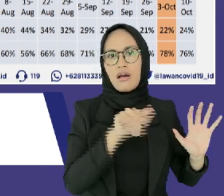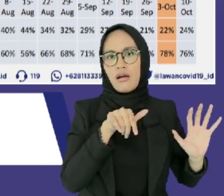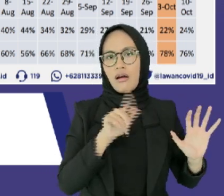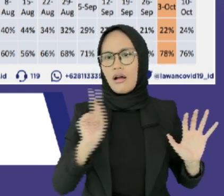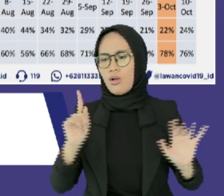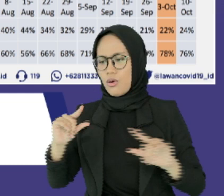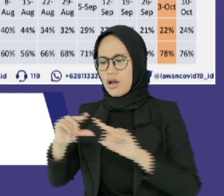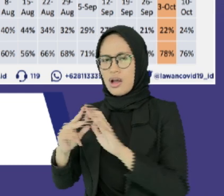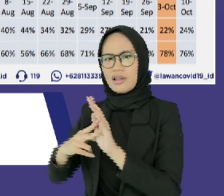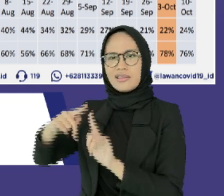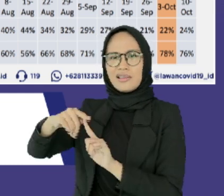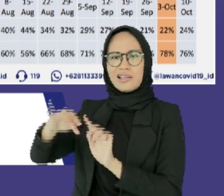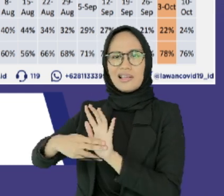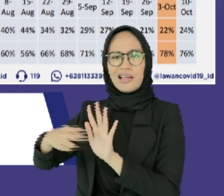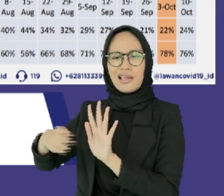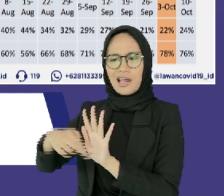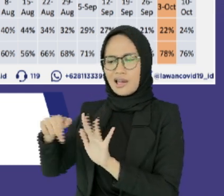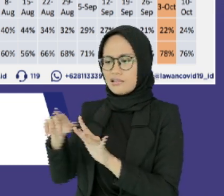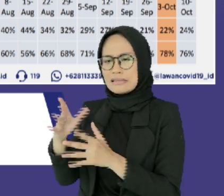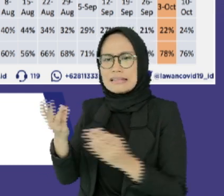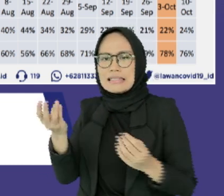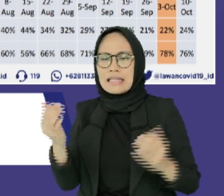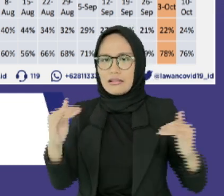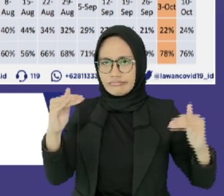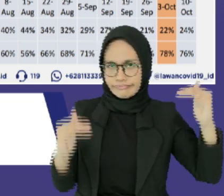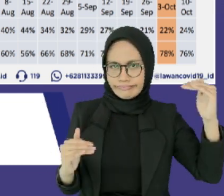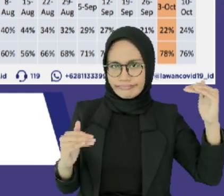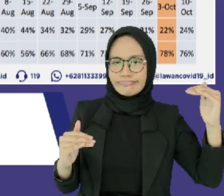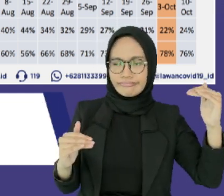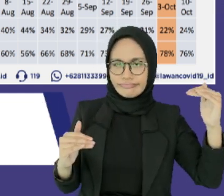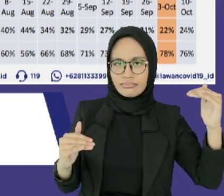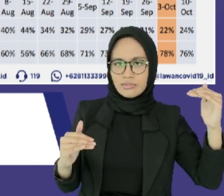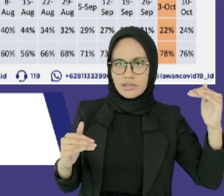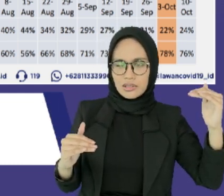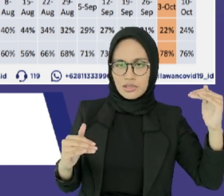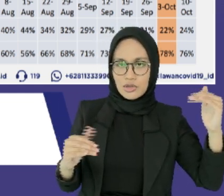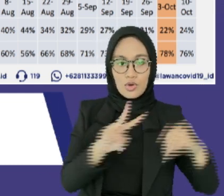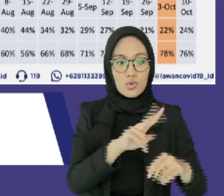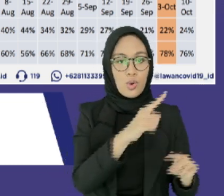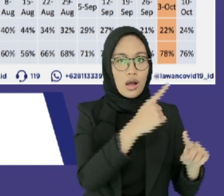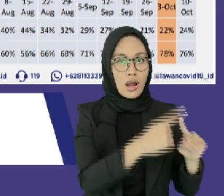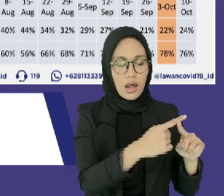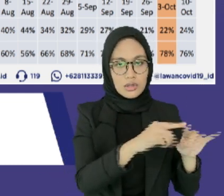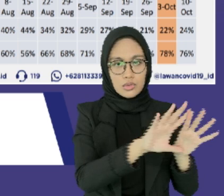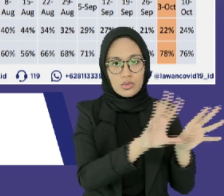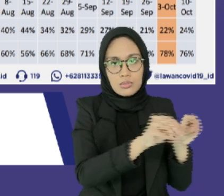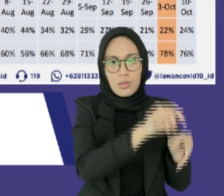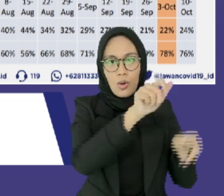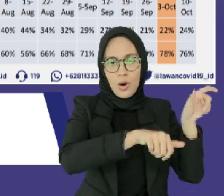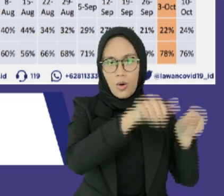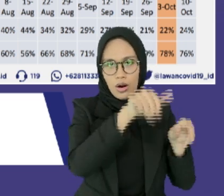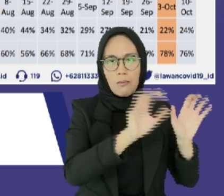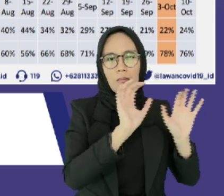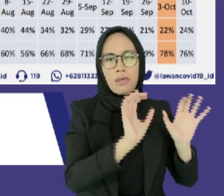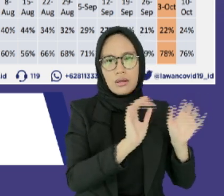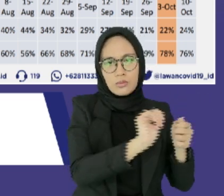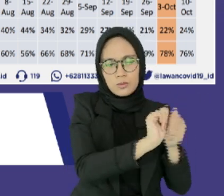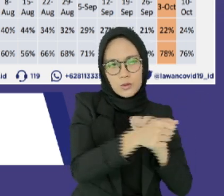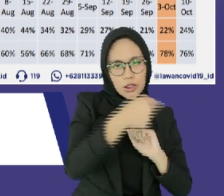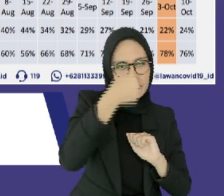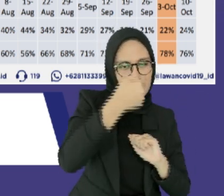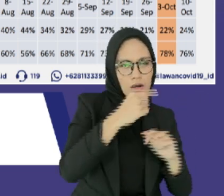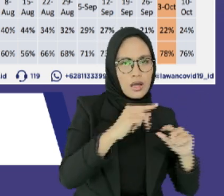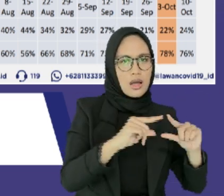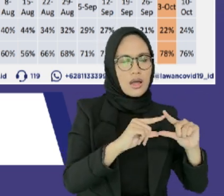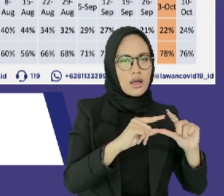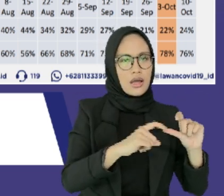yaitu lebih dari Wu orang hampir dua kali lipat dari antigen yang hanya sekitar